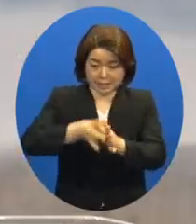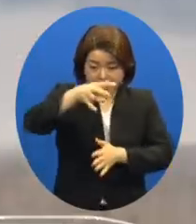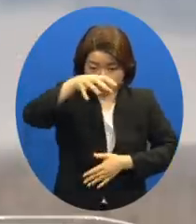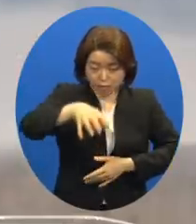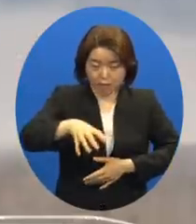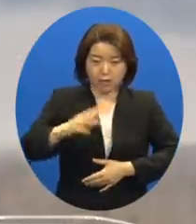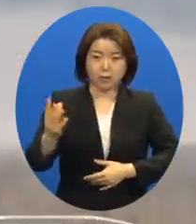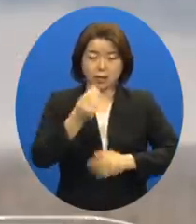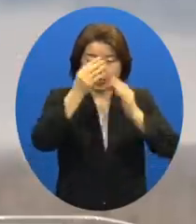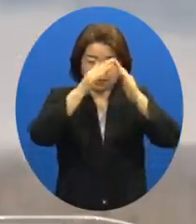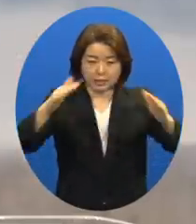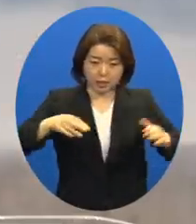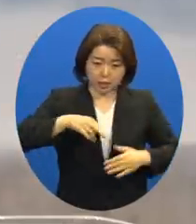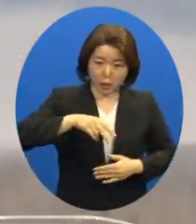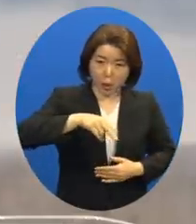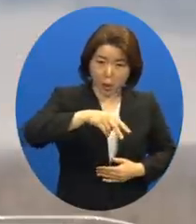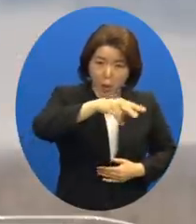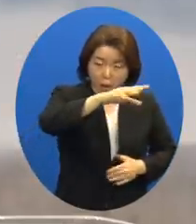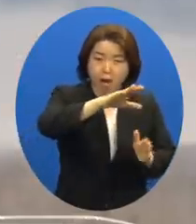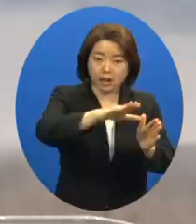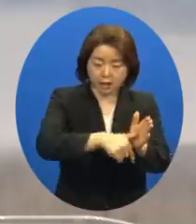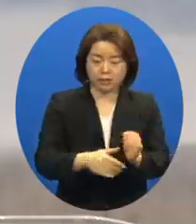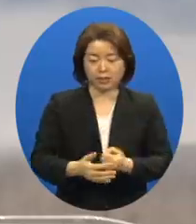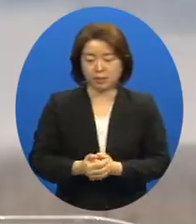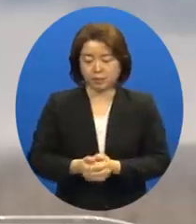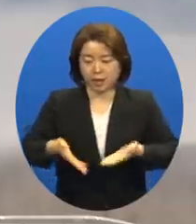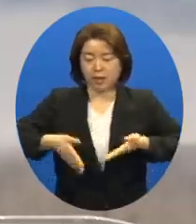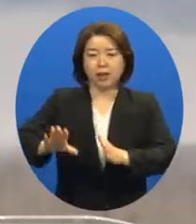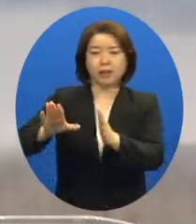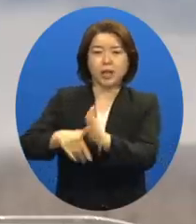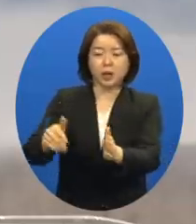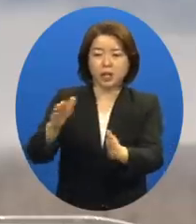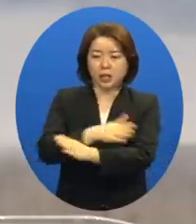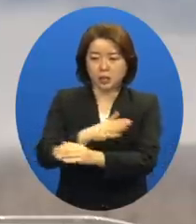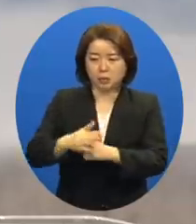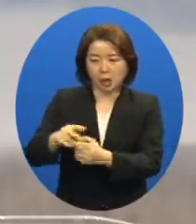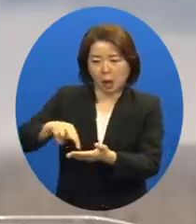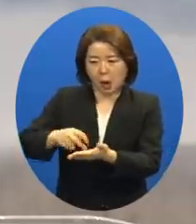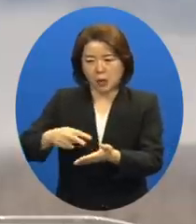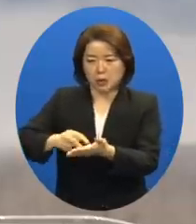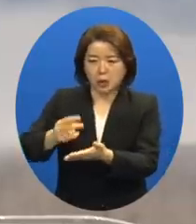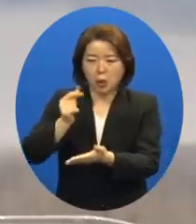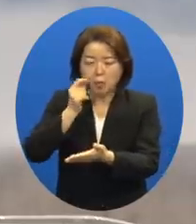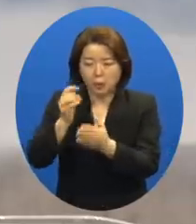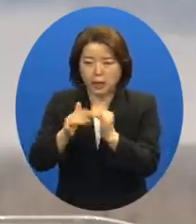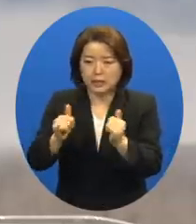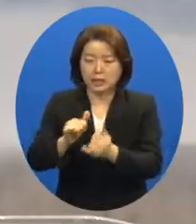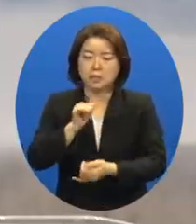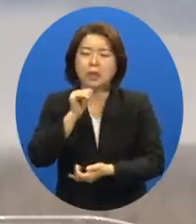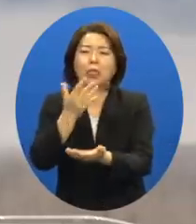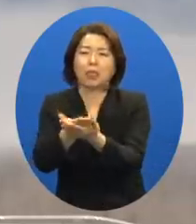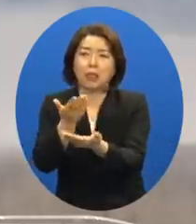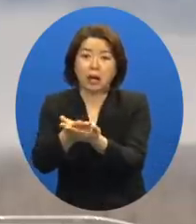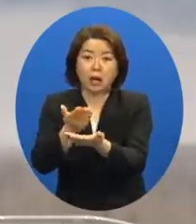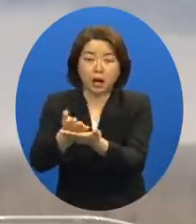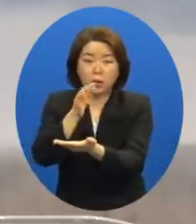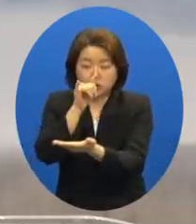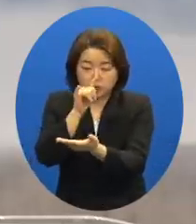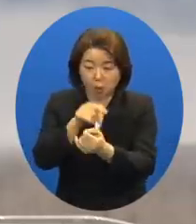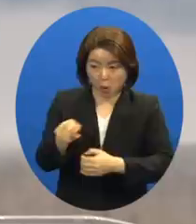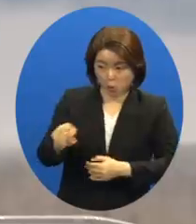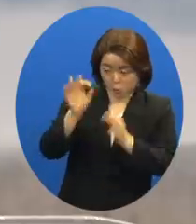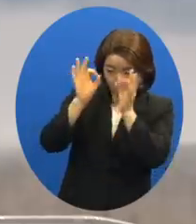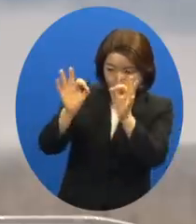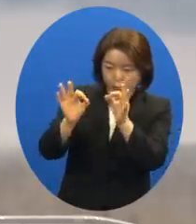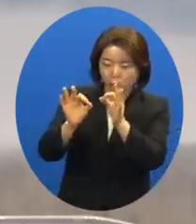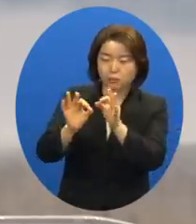올라가는데 나면서 걷지 못하던 사람이 구걸을 하고 있었습니다. 그를 나사렛 예수의 이름으로